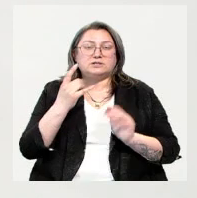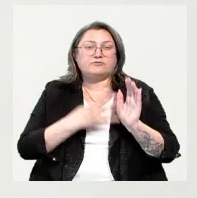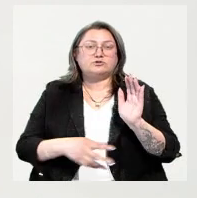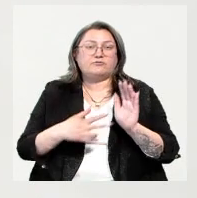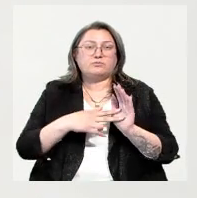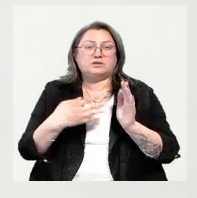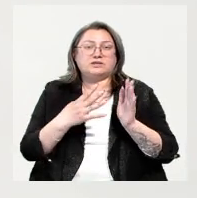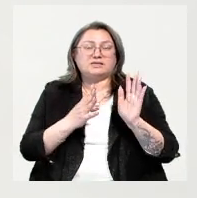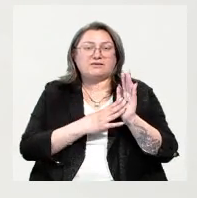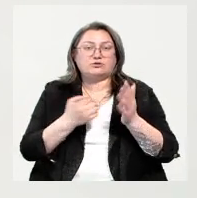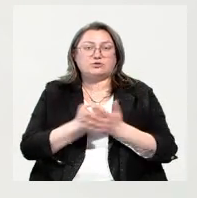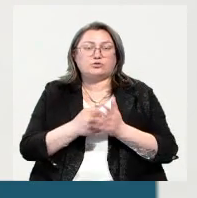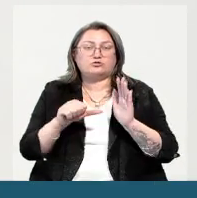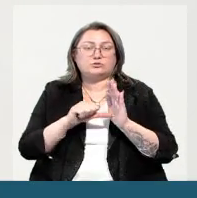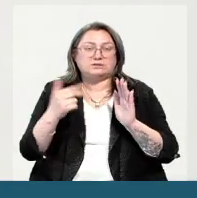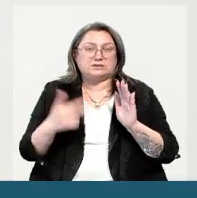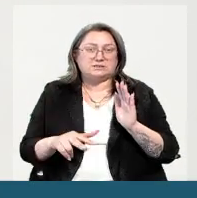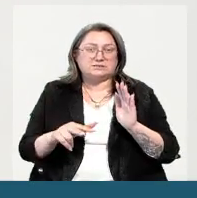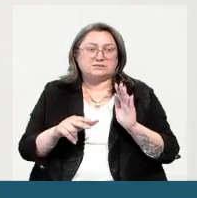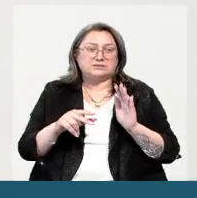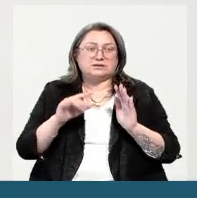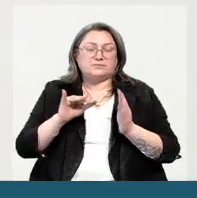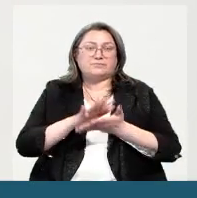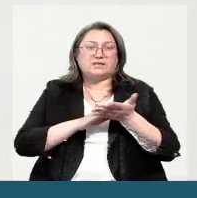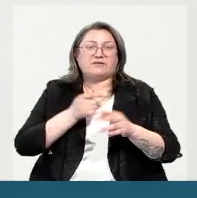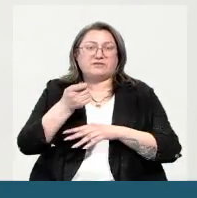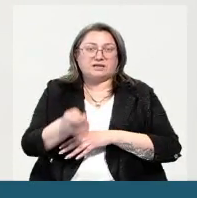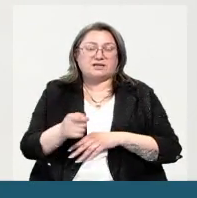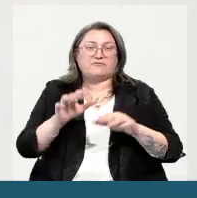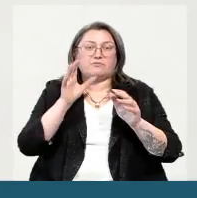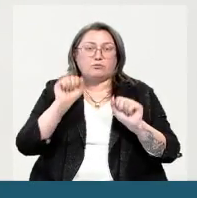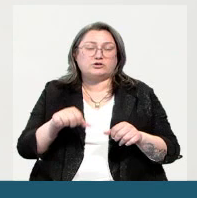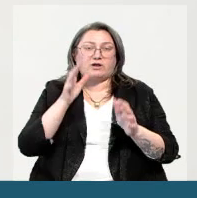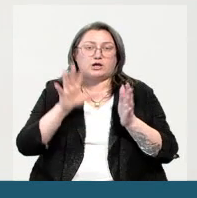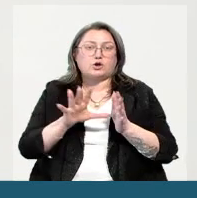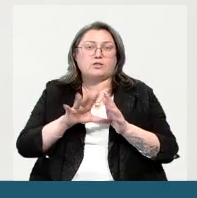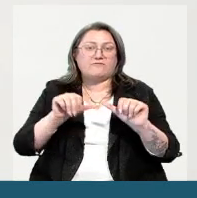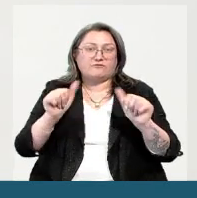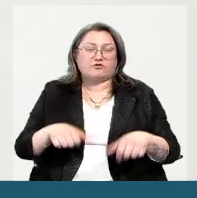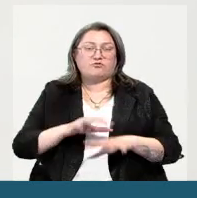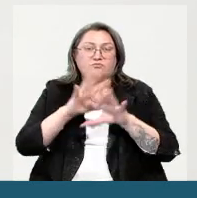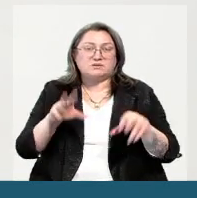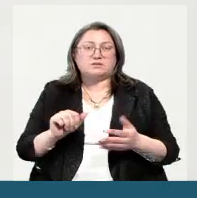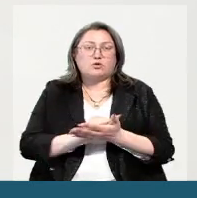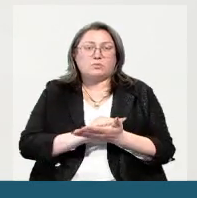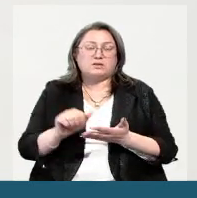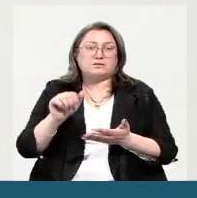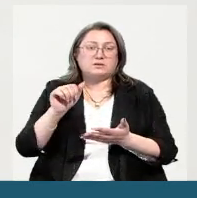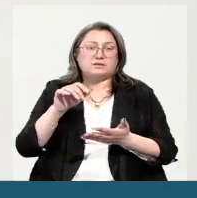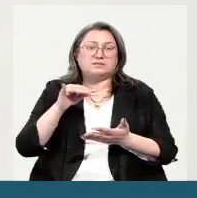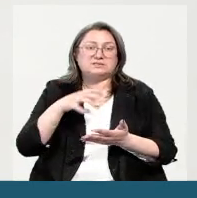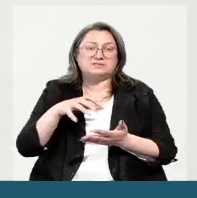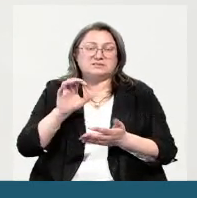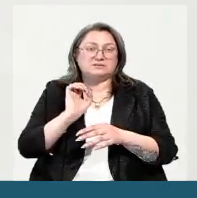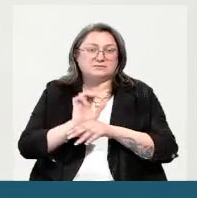-ші кабинетке сағат 9.00-ден 18.30-ға дейін жүгін алады. Өтініштерді электронды форматта беру мәселесі пысықталуыда.